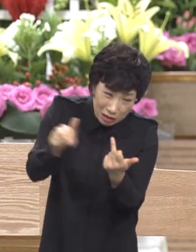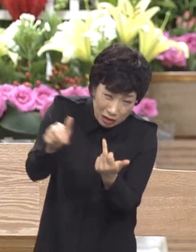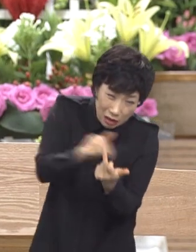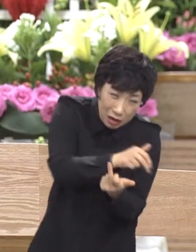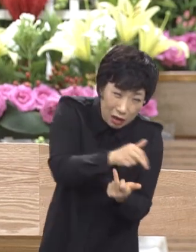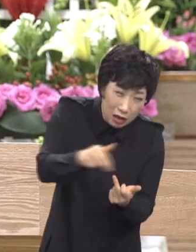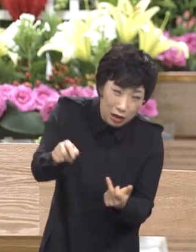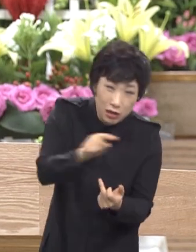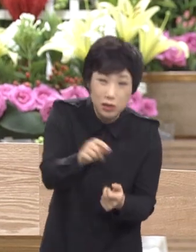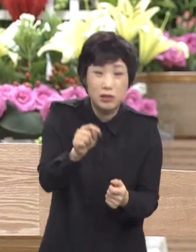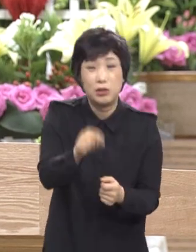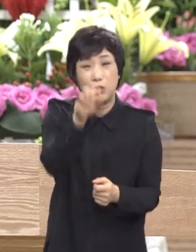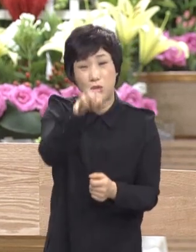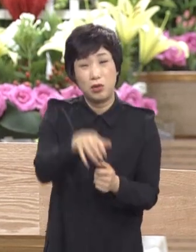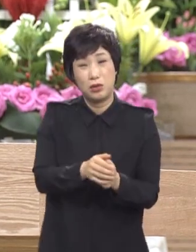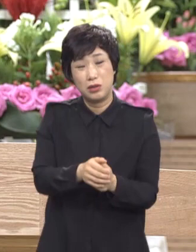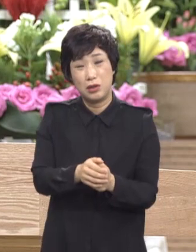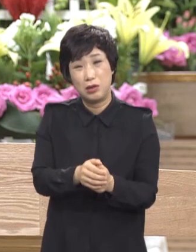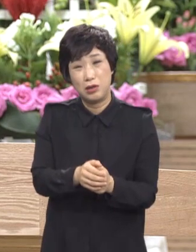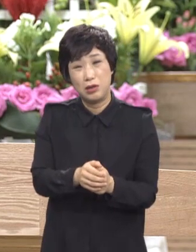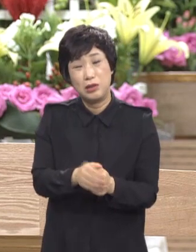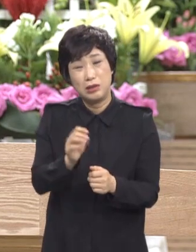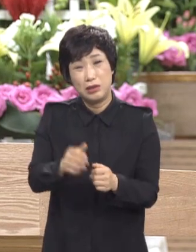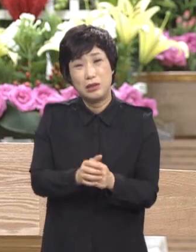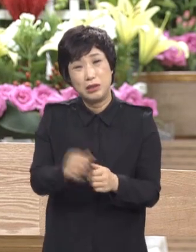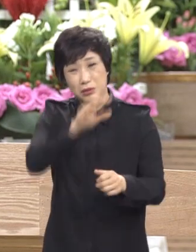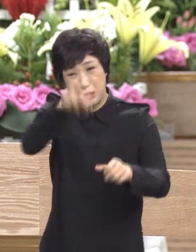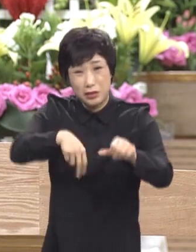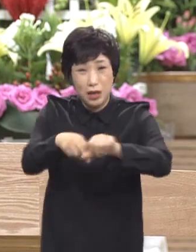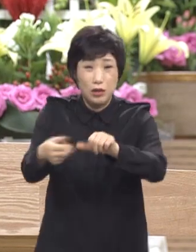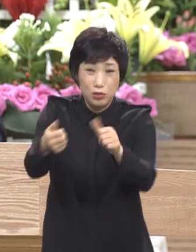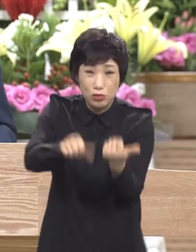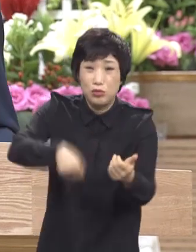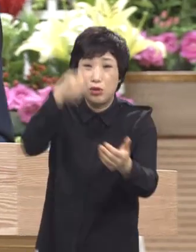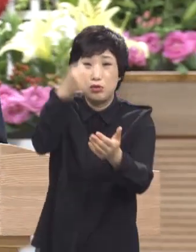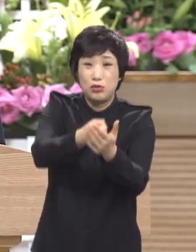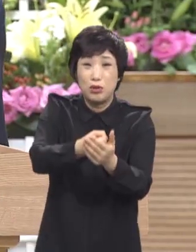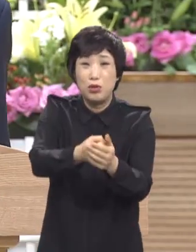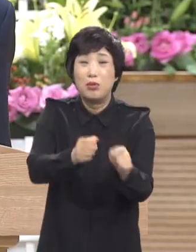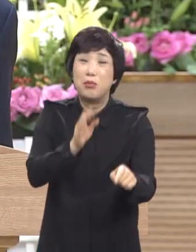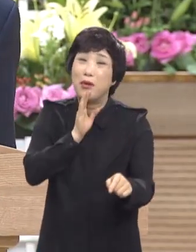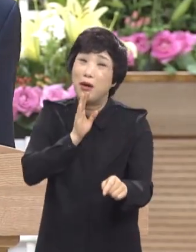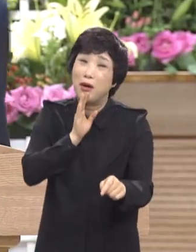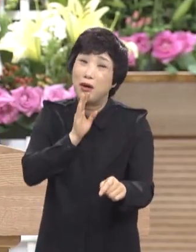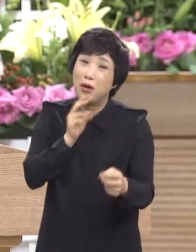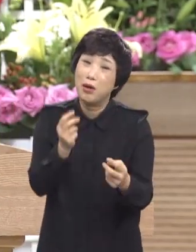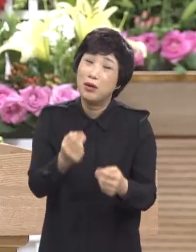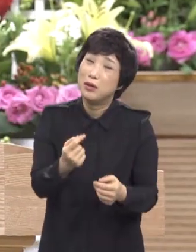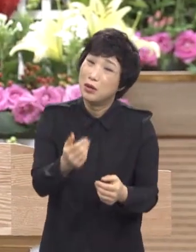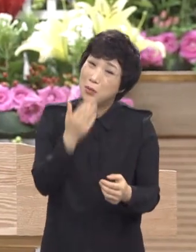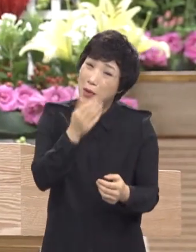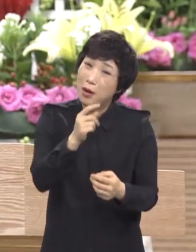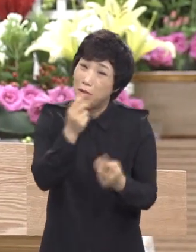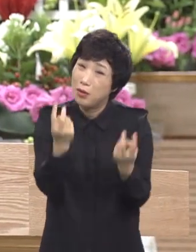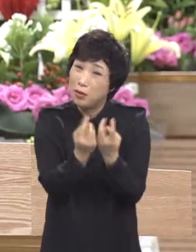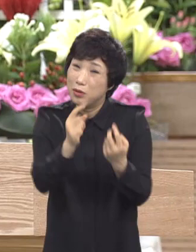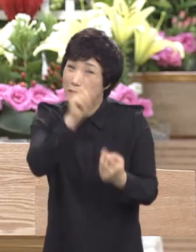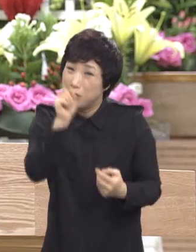죽음을 스스로 결정하시며 고의적으로 십자가에 오르셨을까 생각해보면